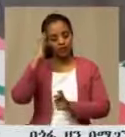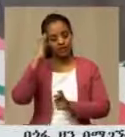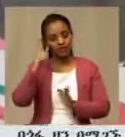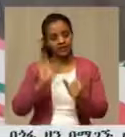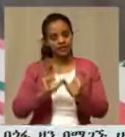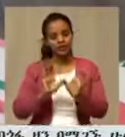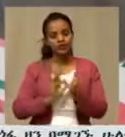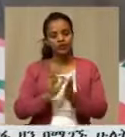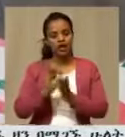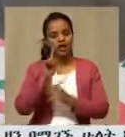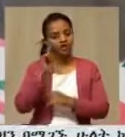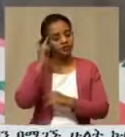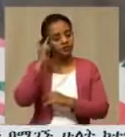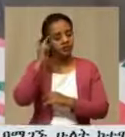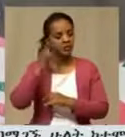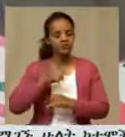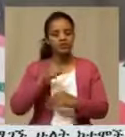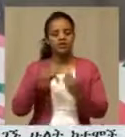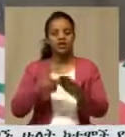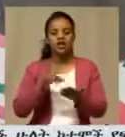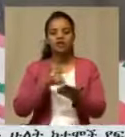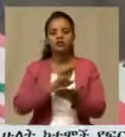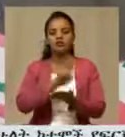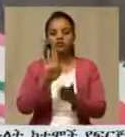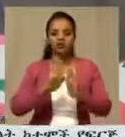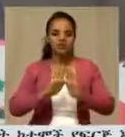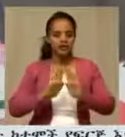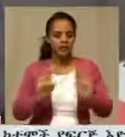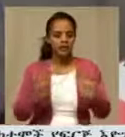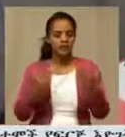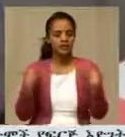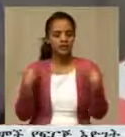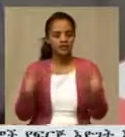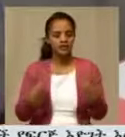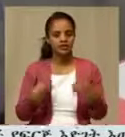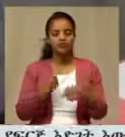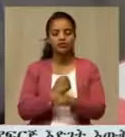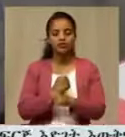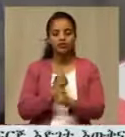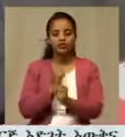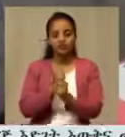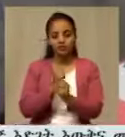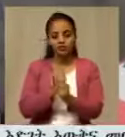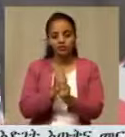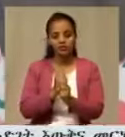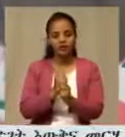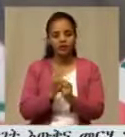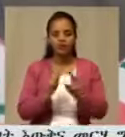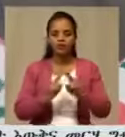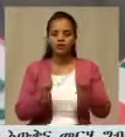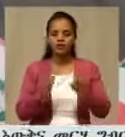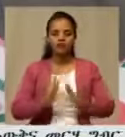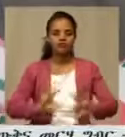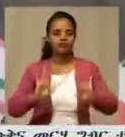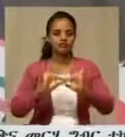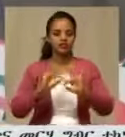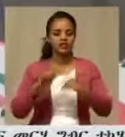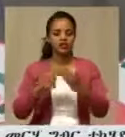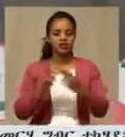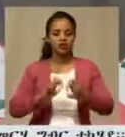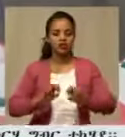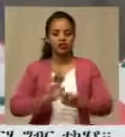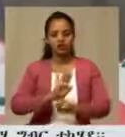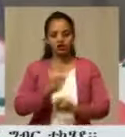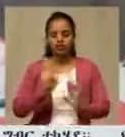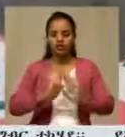አንድ ማሰብ ያለባችሁ ስለ ከተማችሁ ሰላምና ደህንነት የሚሰሩት ስራ በጣም ወሳኝ ነው። ስለ ወረዳችሁ